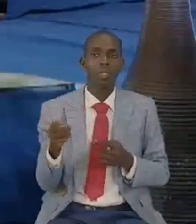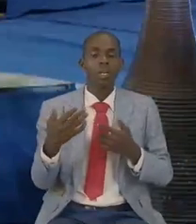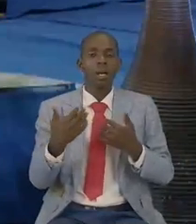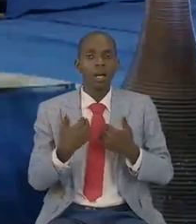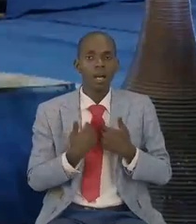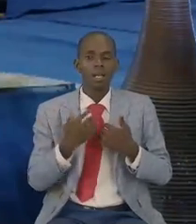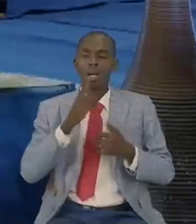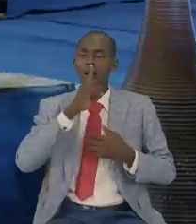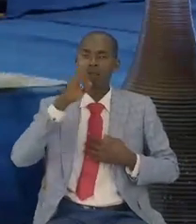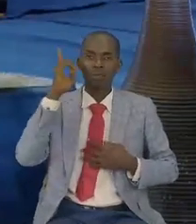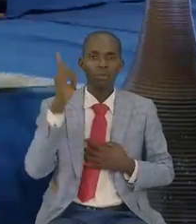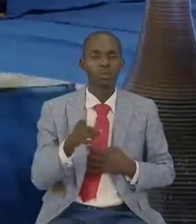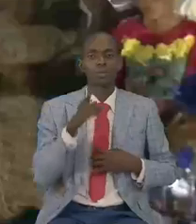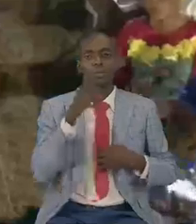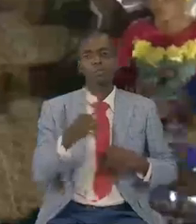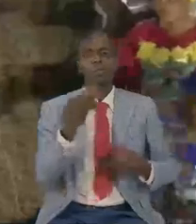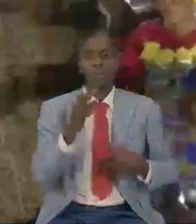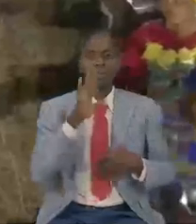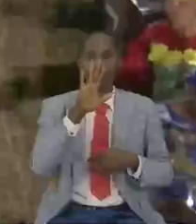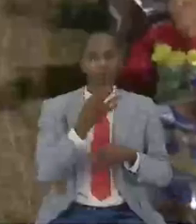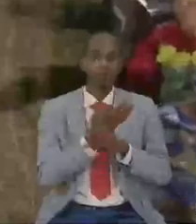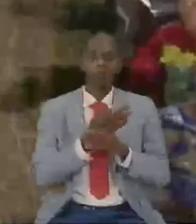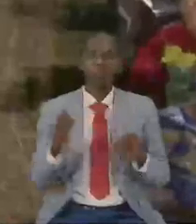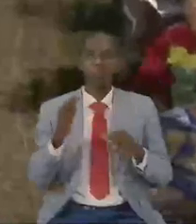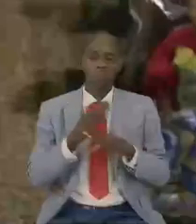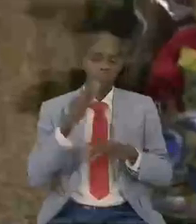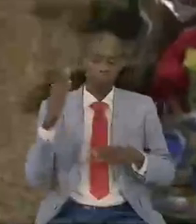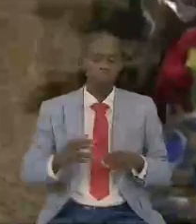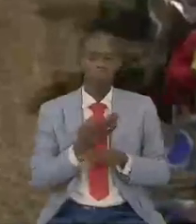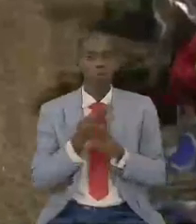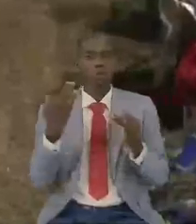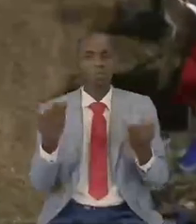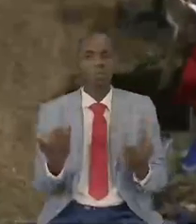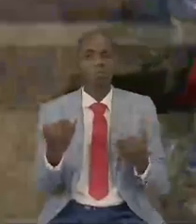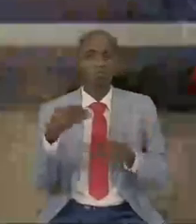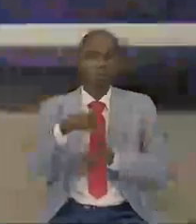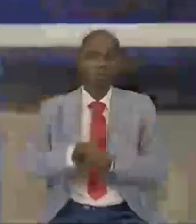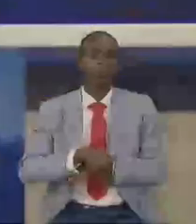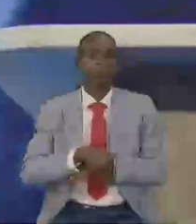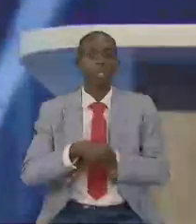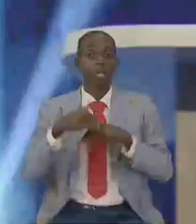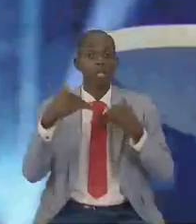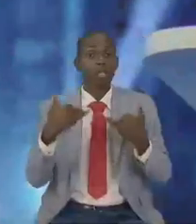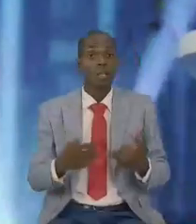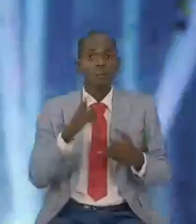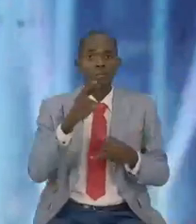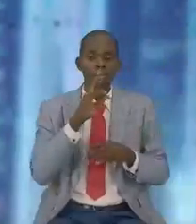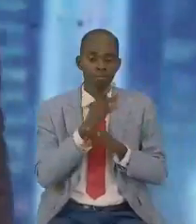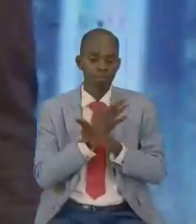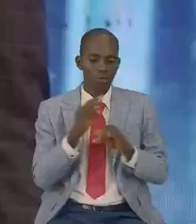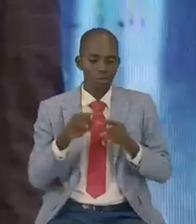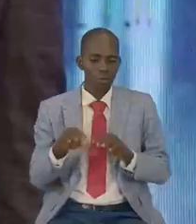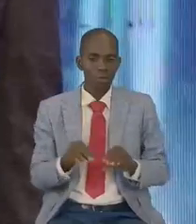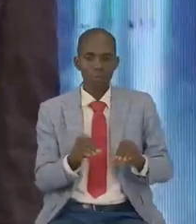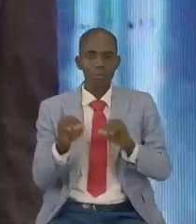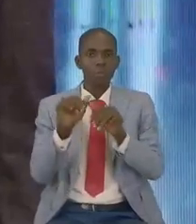nous a rassuré de ta libération, la libération totale ce soir. Maintenant, tu es libre pour te